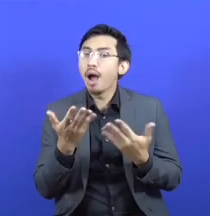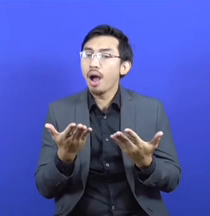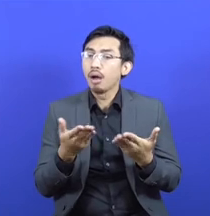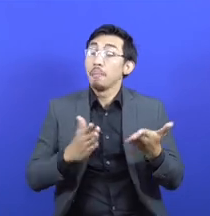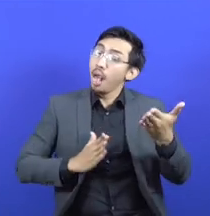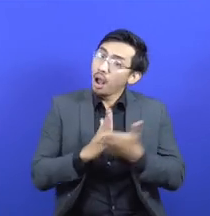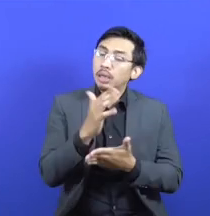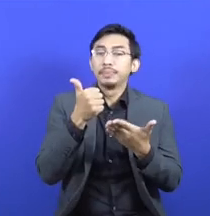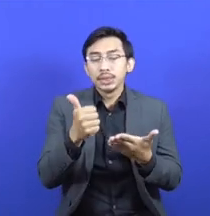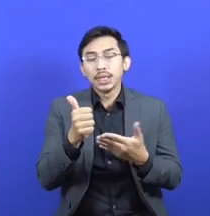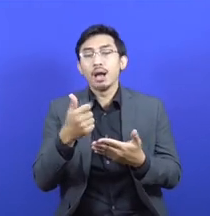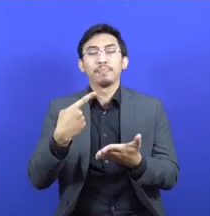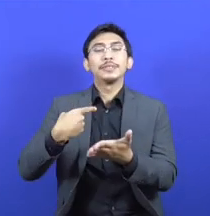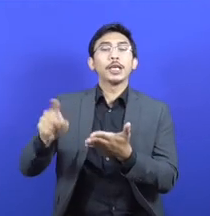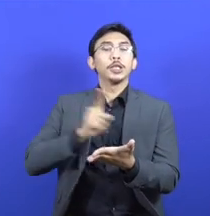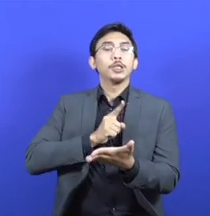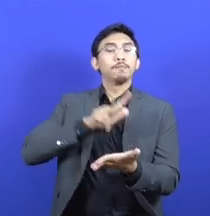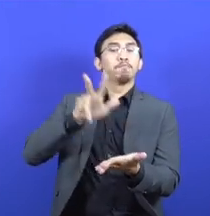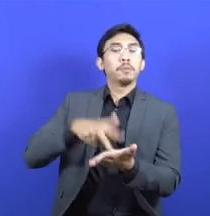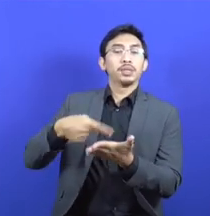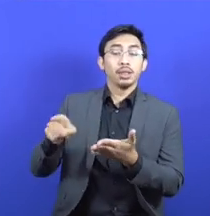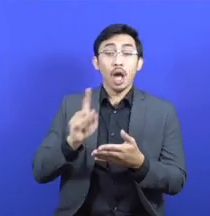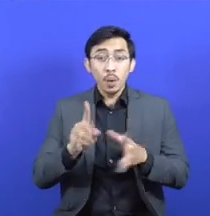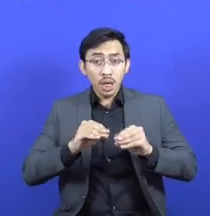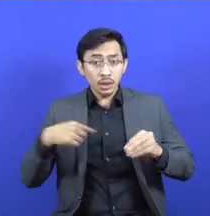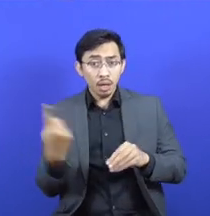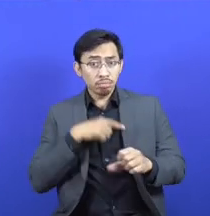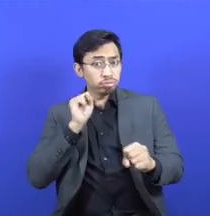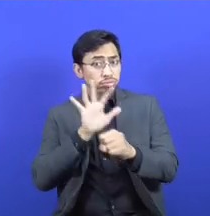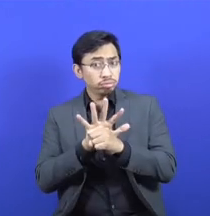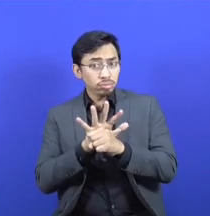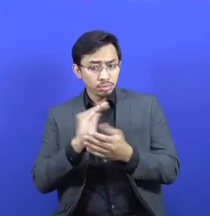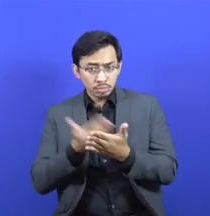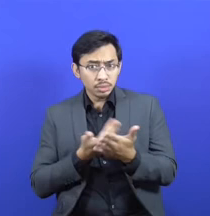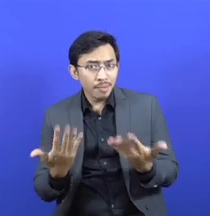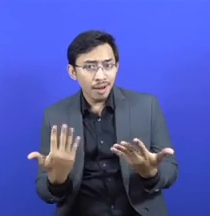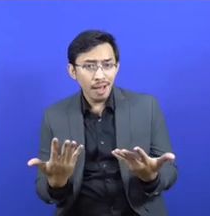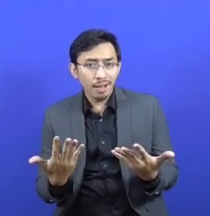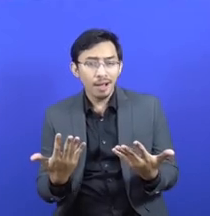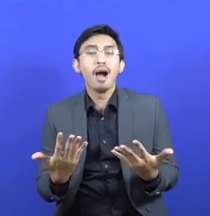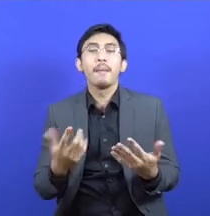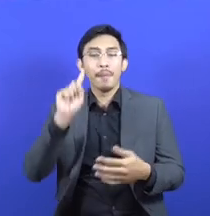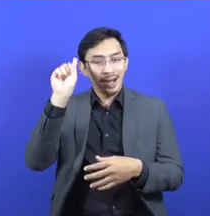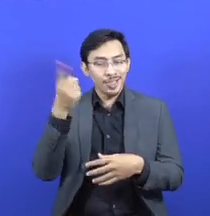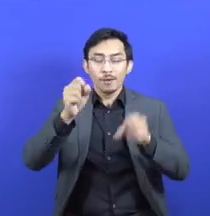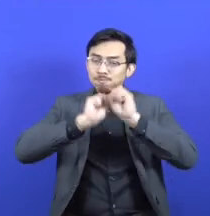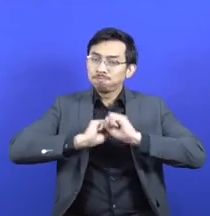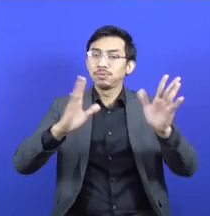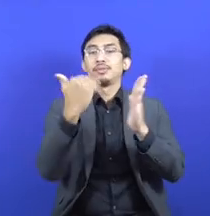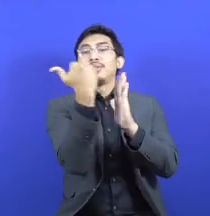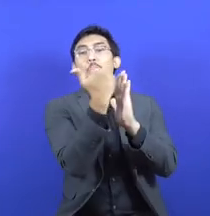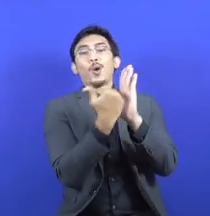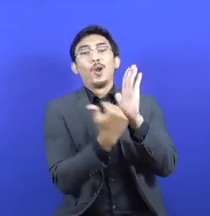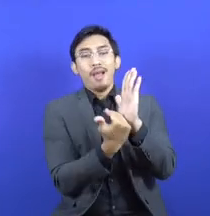bisa pelanggarannya berupa pemecatan sepihak. Kalau pekerja yang kena COVID, gimana tuh dengan upahnya? Nah, makanya